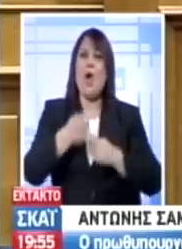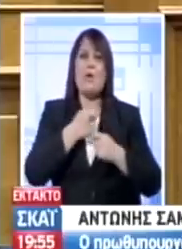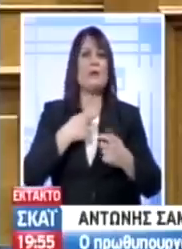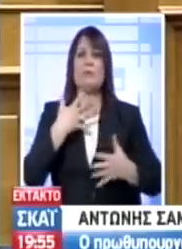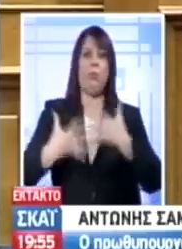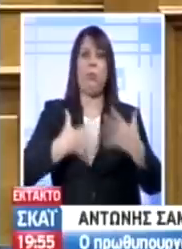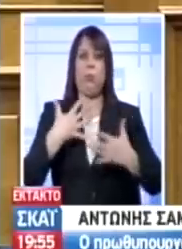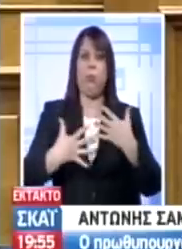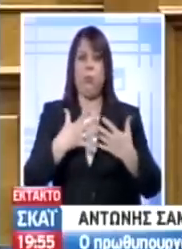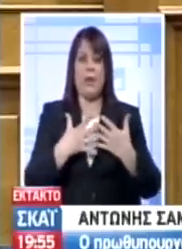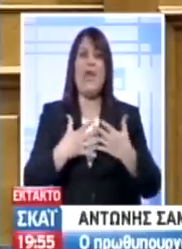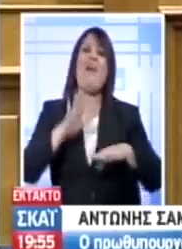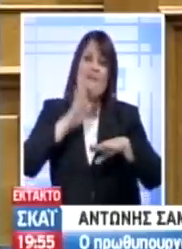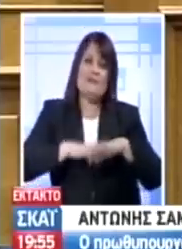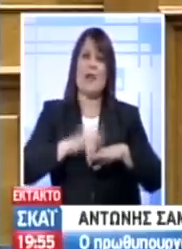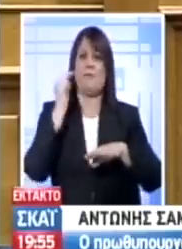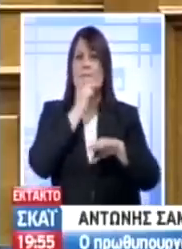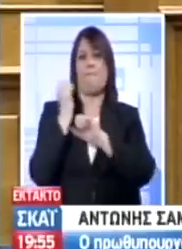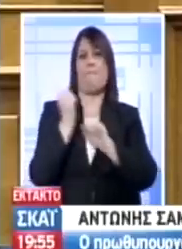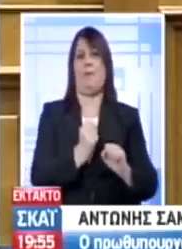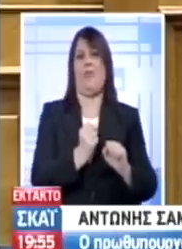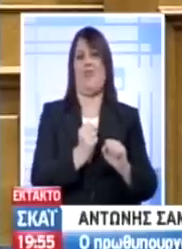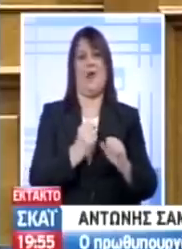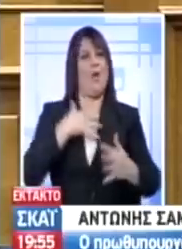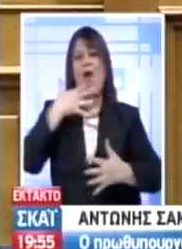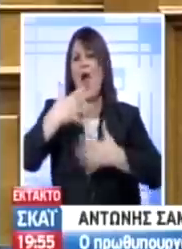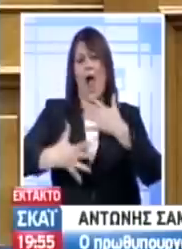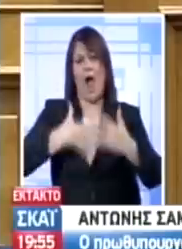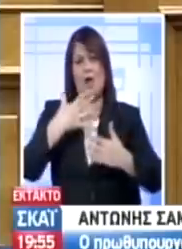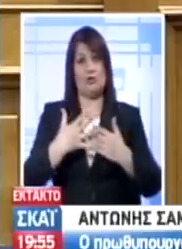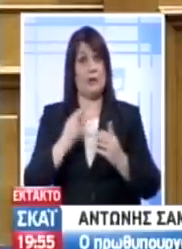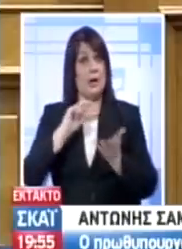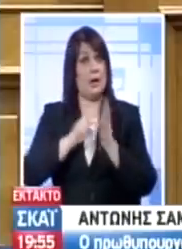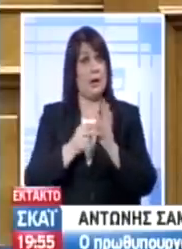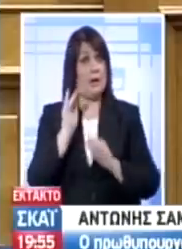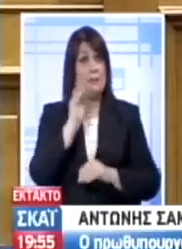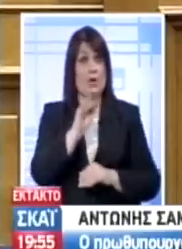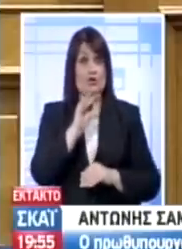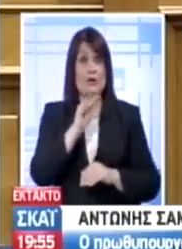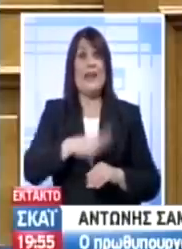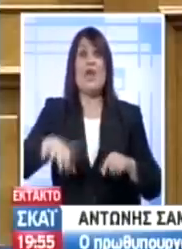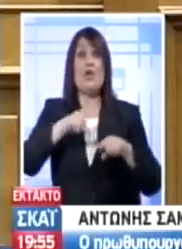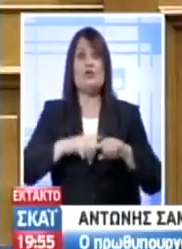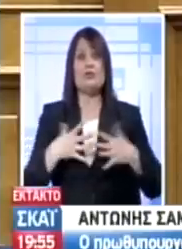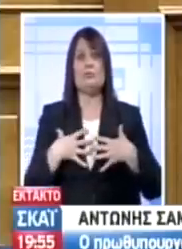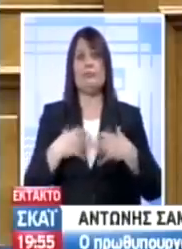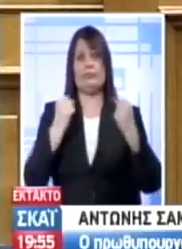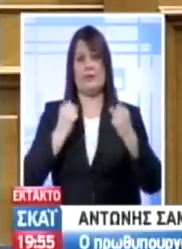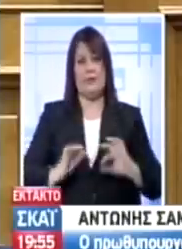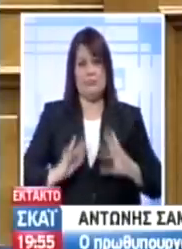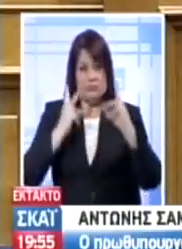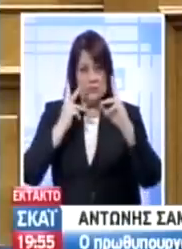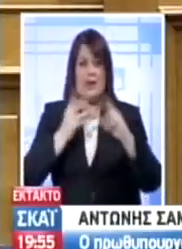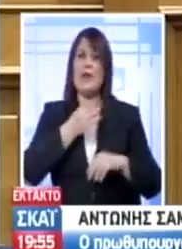κικαιώνα μας έμπλεξε ο κύριος Παπανδρέου. Προειδοποίησαμε ακόμα ότι είναι τέτοια η οργή του κόσμου στην Ελλάδα, που